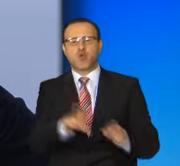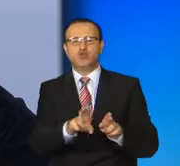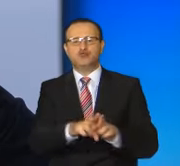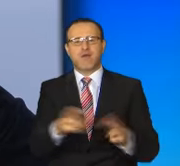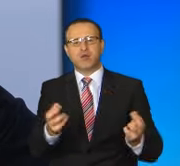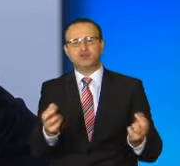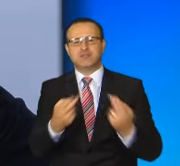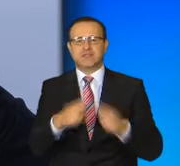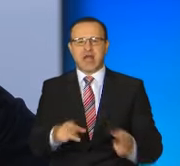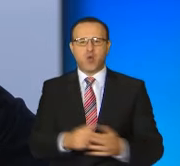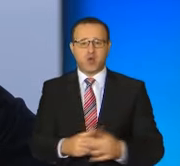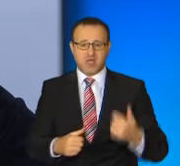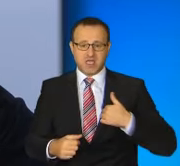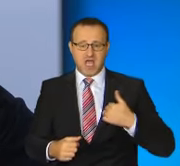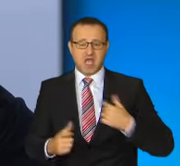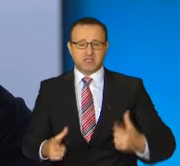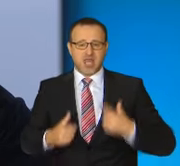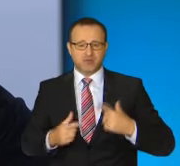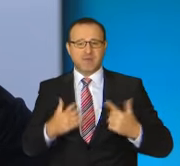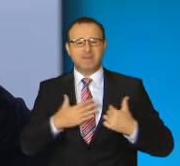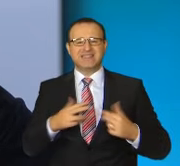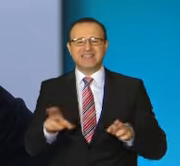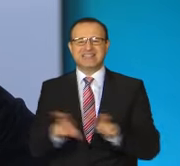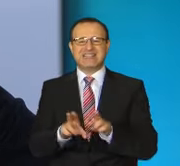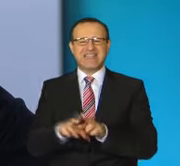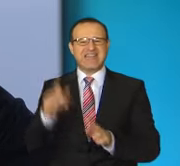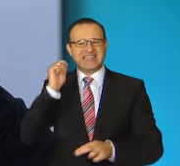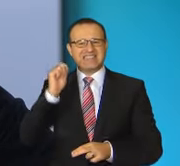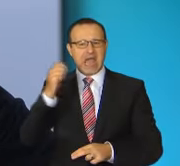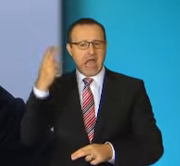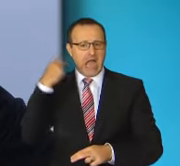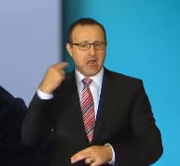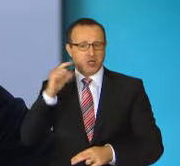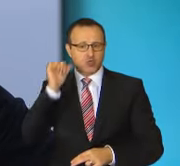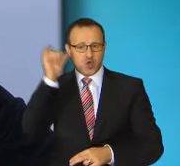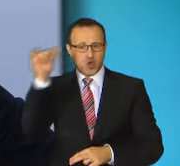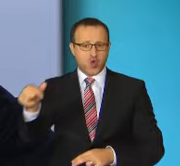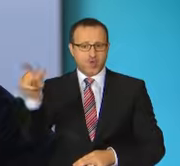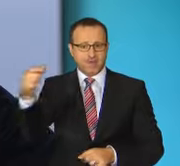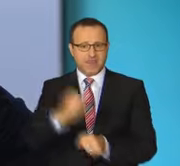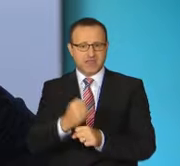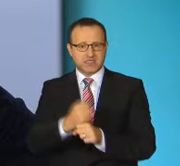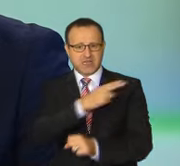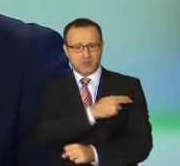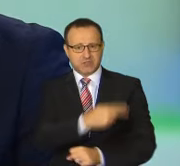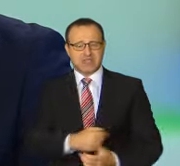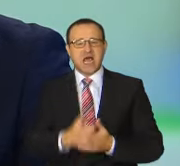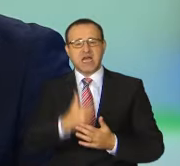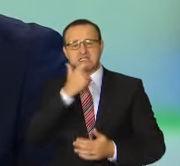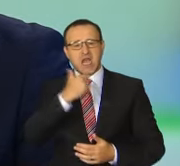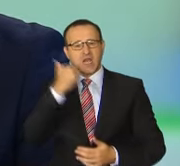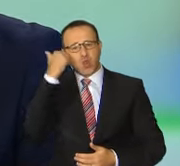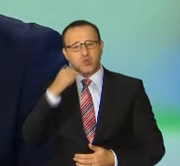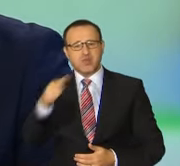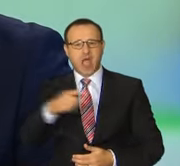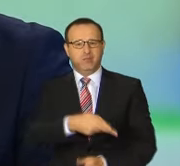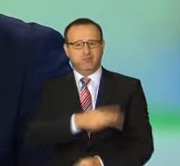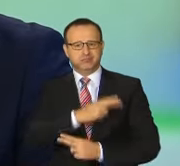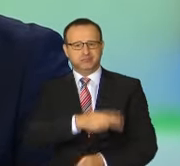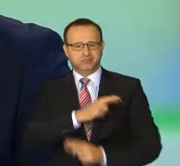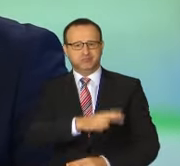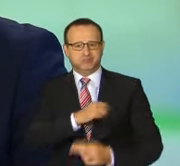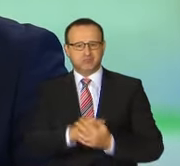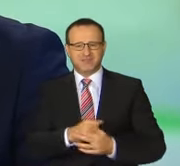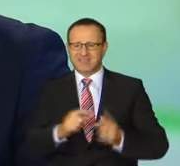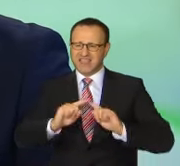som sám zažil v rodine, mám sesternicu, ktorá bola v Anglicku, ktorá pracuje v nemocnici, kde starí ľudia zomierali ako na bežiacom páse. A úplne inak